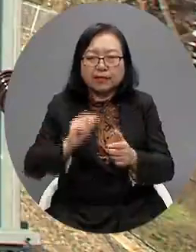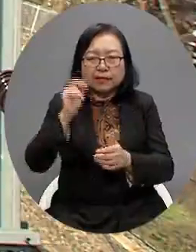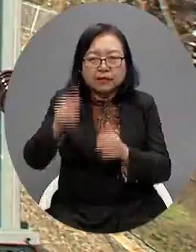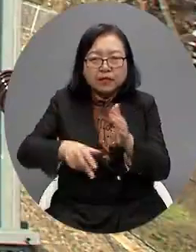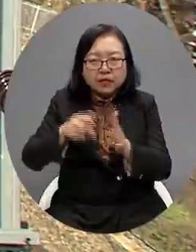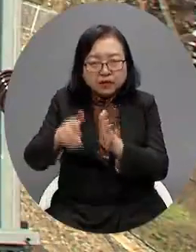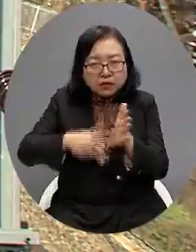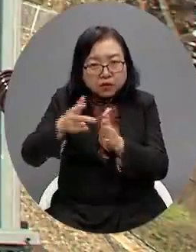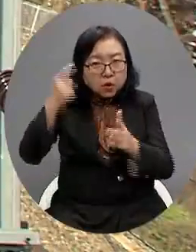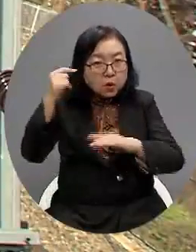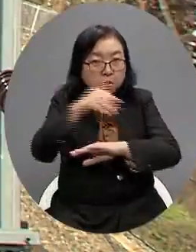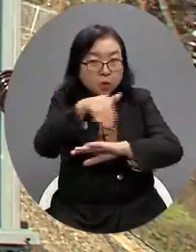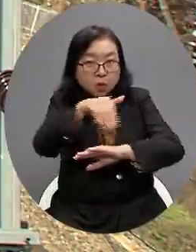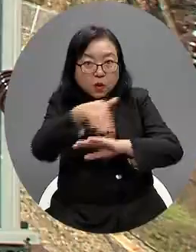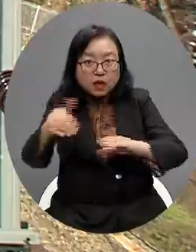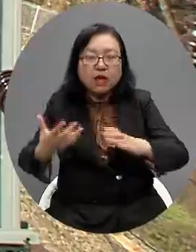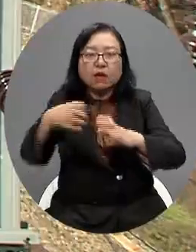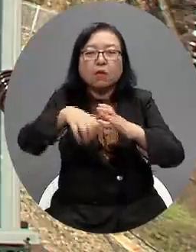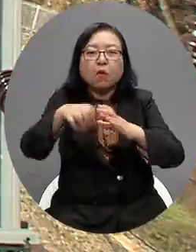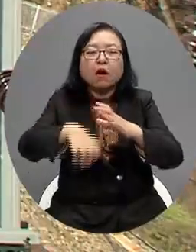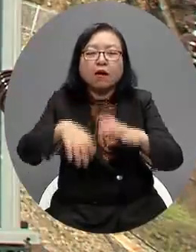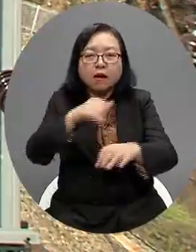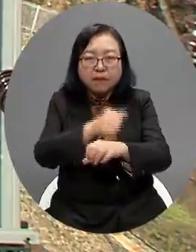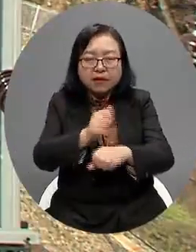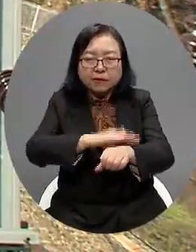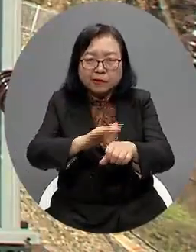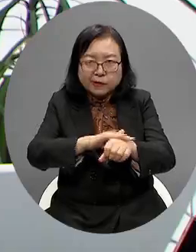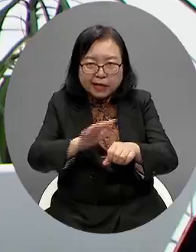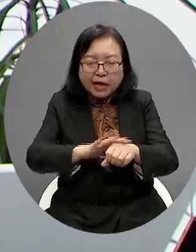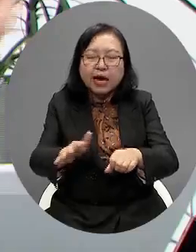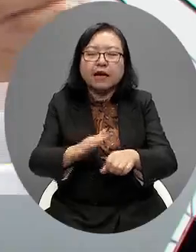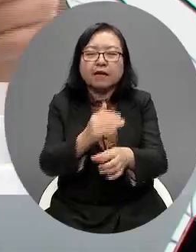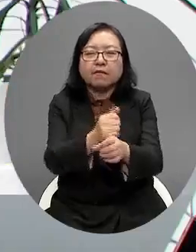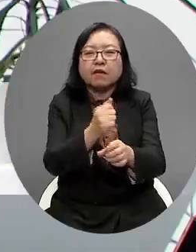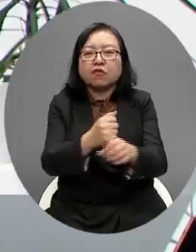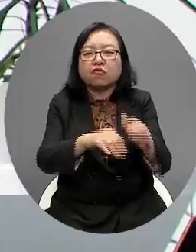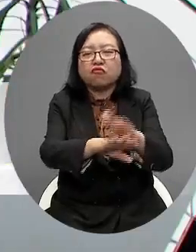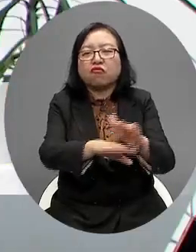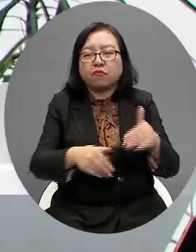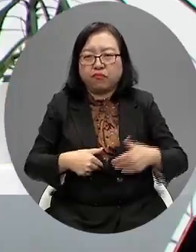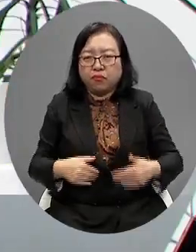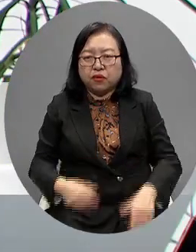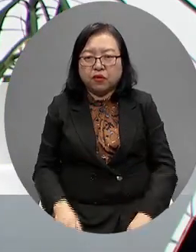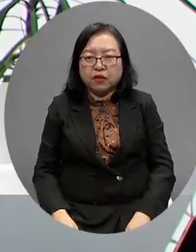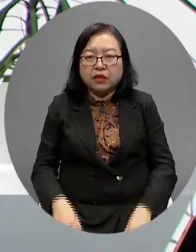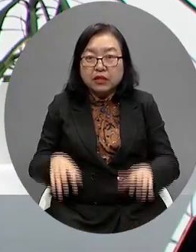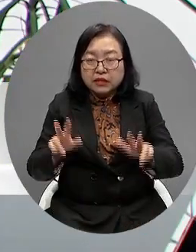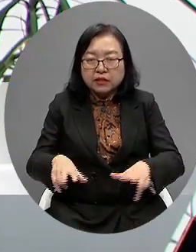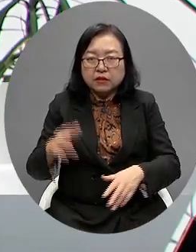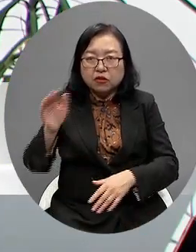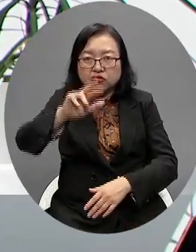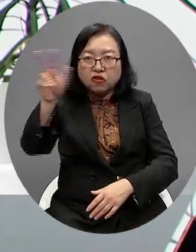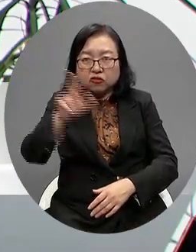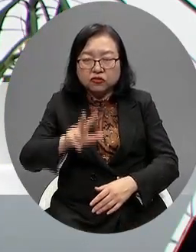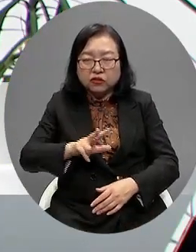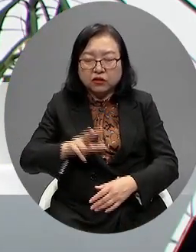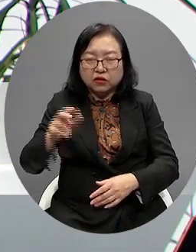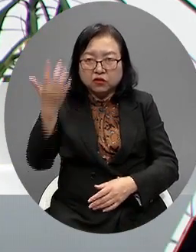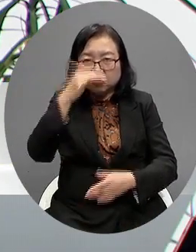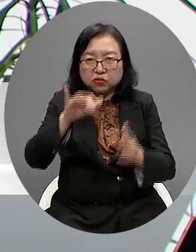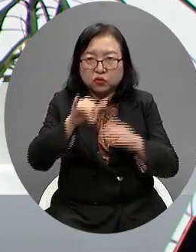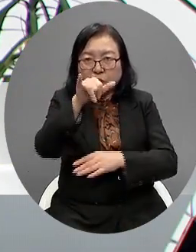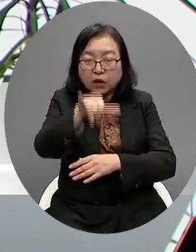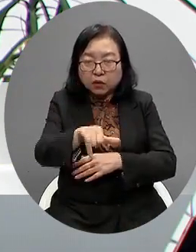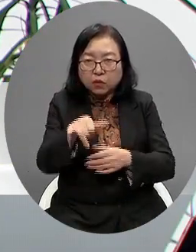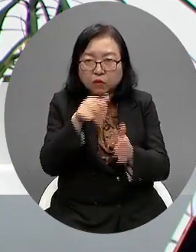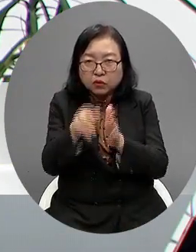없는 철도망 구축의 선결 과제이기 때문입니다. 전국에서 지금 철길이 모여들고 있네요. 이것도 종합적으로 미리미리